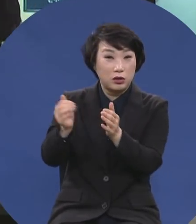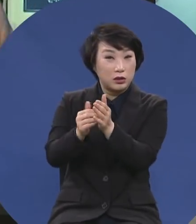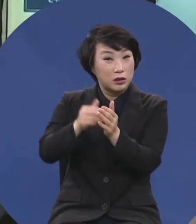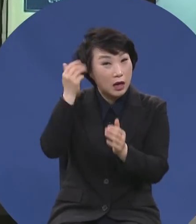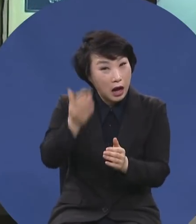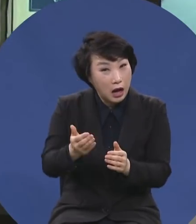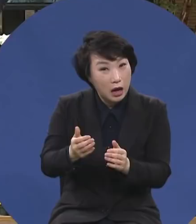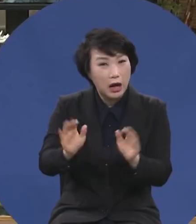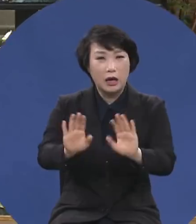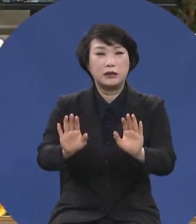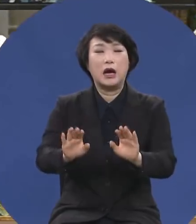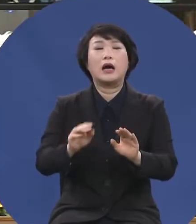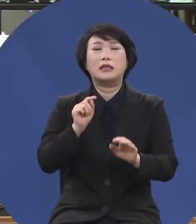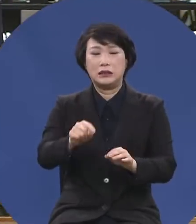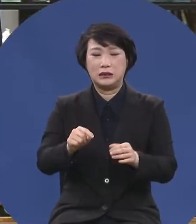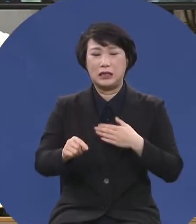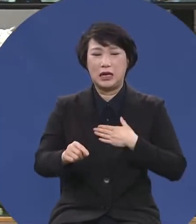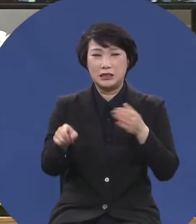행동하는 것이 신앙생활인데,